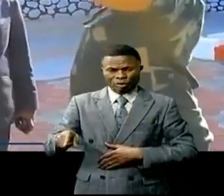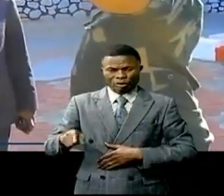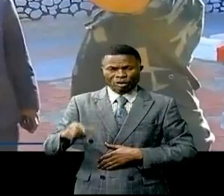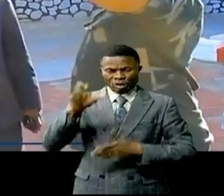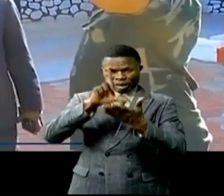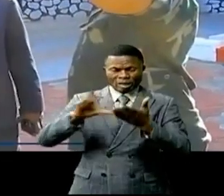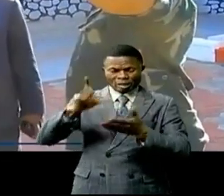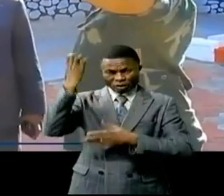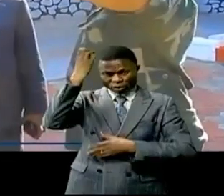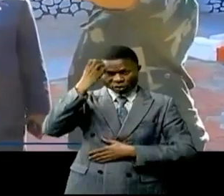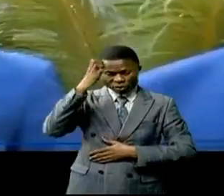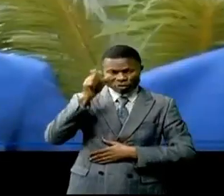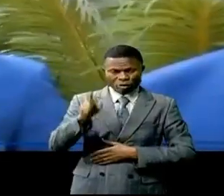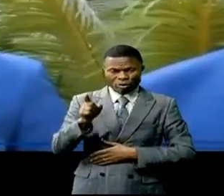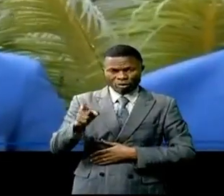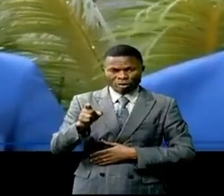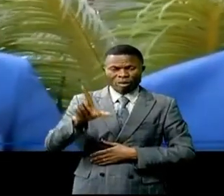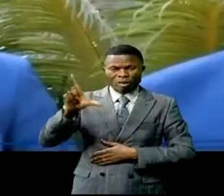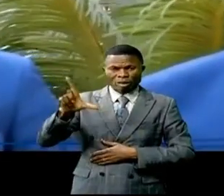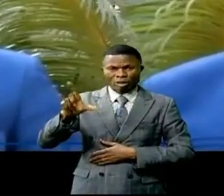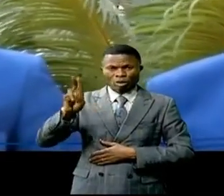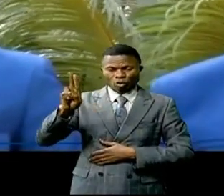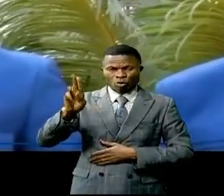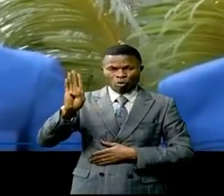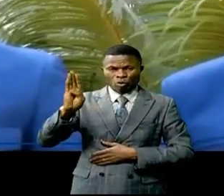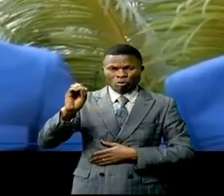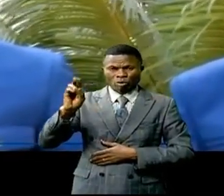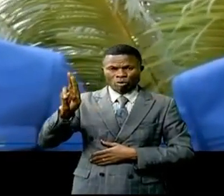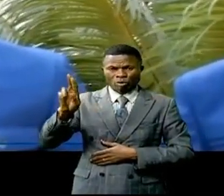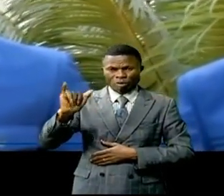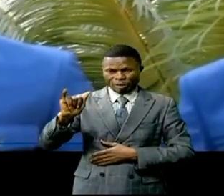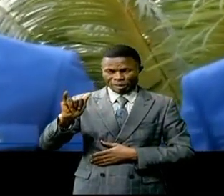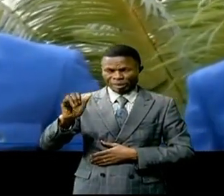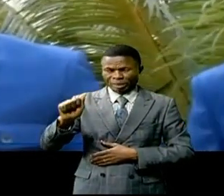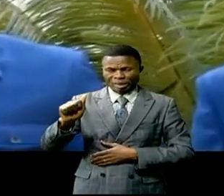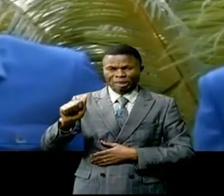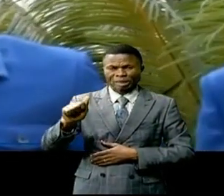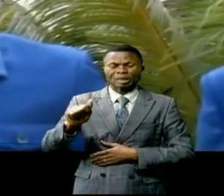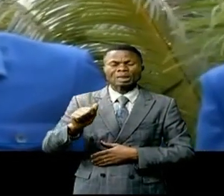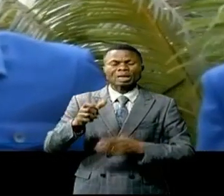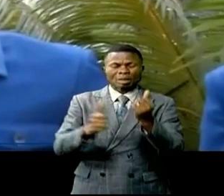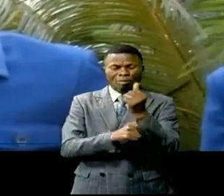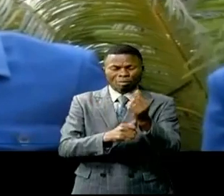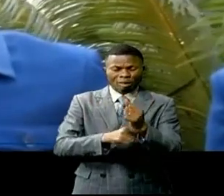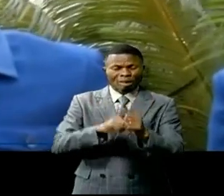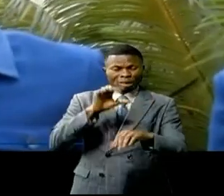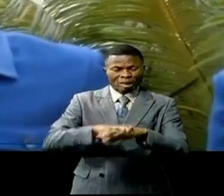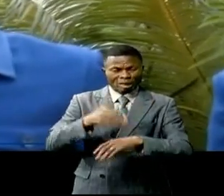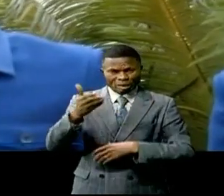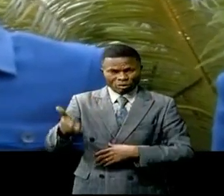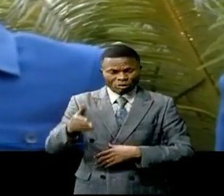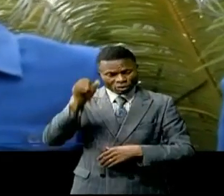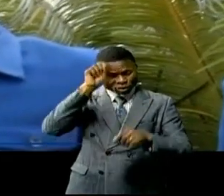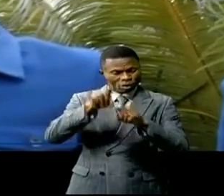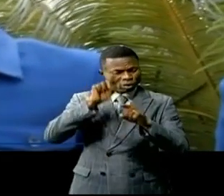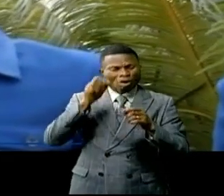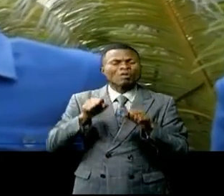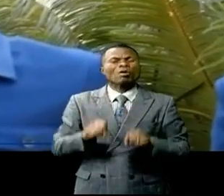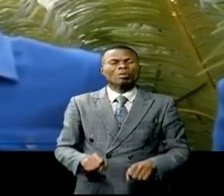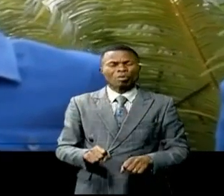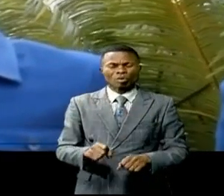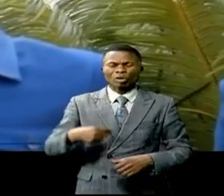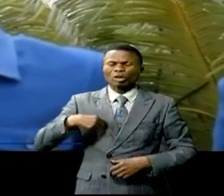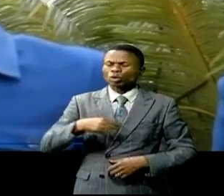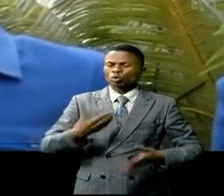général Luboyanka Chamadjouni. Nous sommes tous Ituriens. Ceux qui tombent sur terre sont aussi nos frères et sœurs. Et nous ne pouvons que